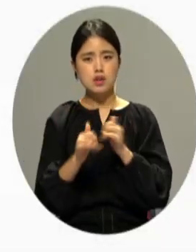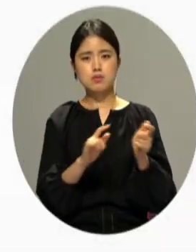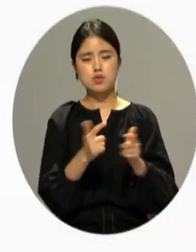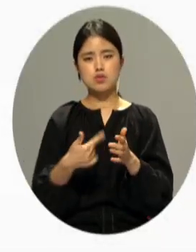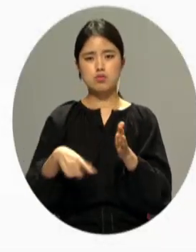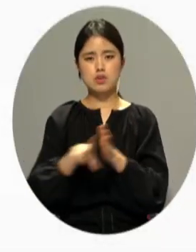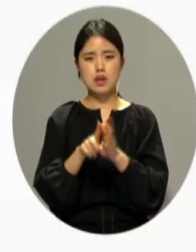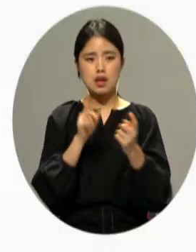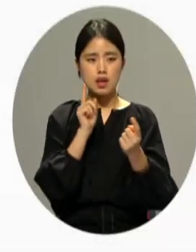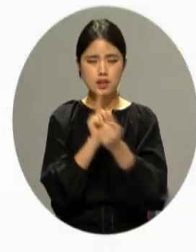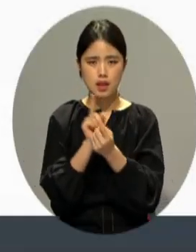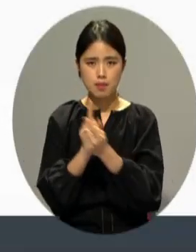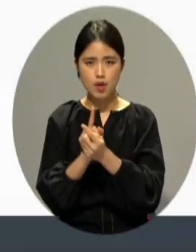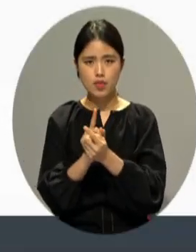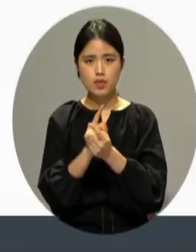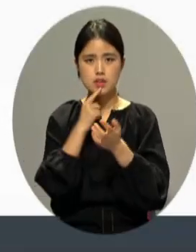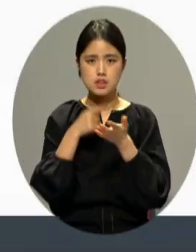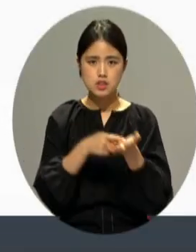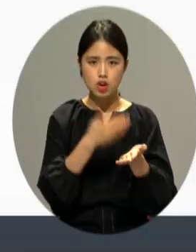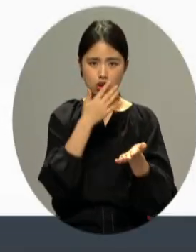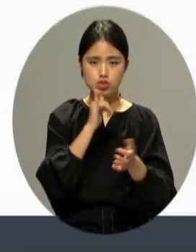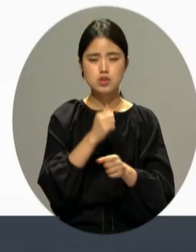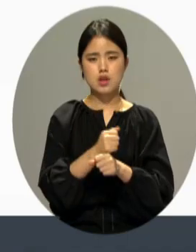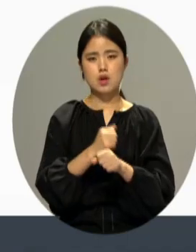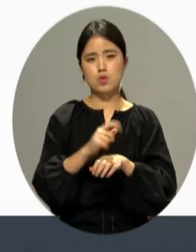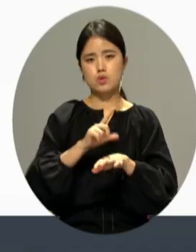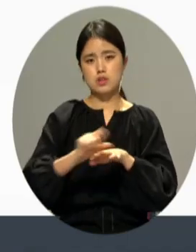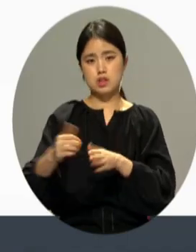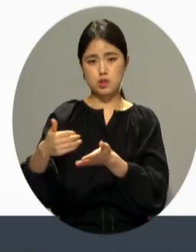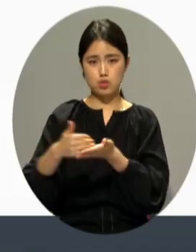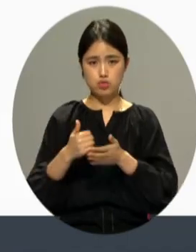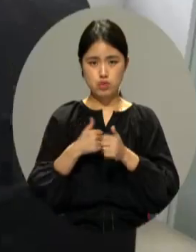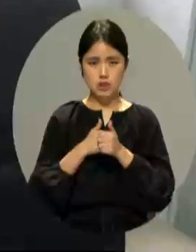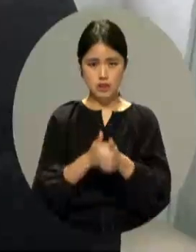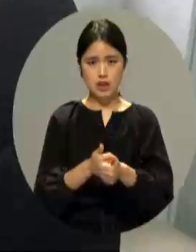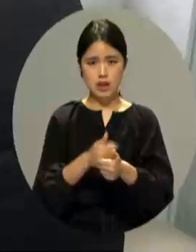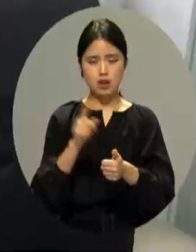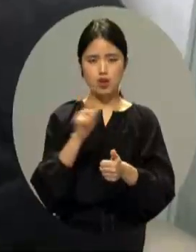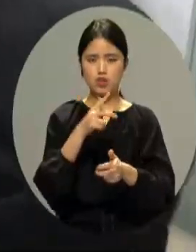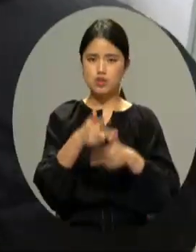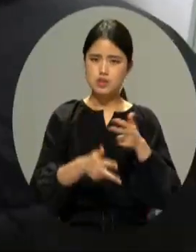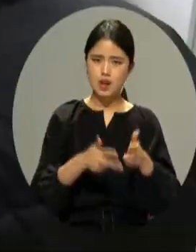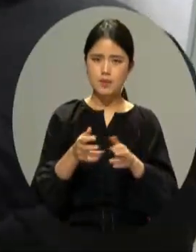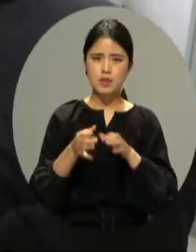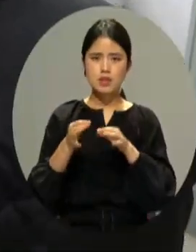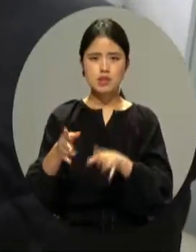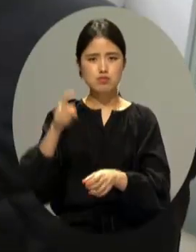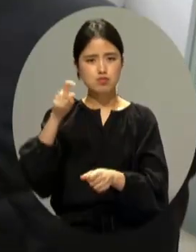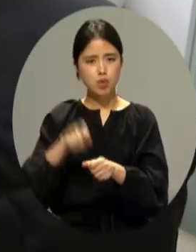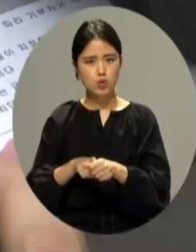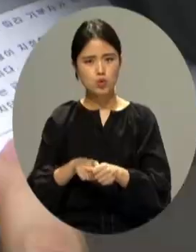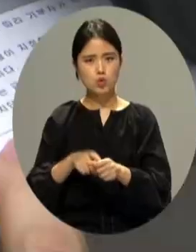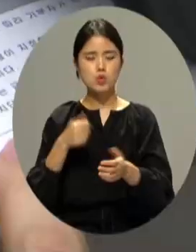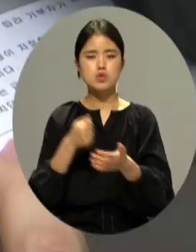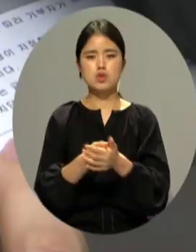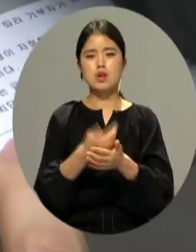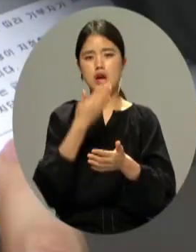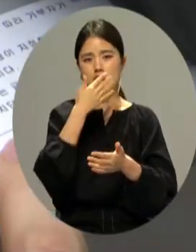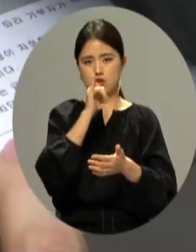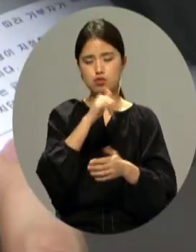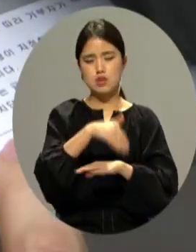대면접수 창구를 확대하고 지자체 요구를 받아들여 특정 사업이나 기부 목적도 지정할 수 있도록